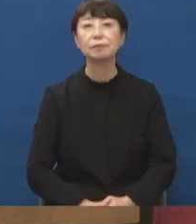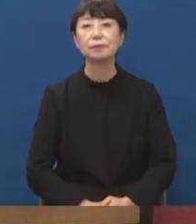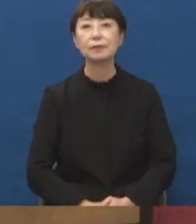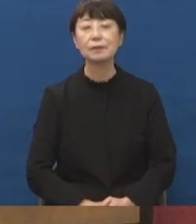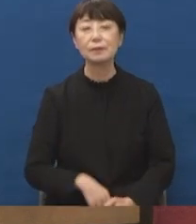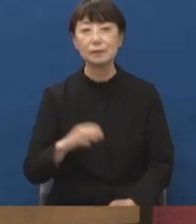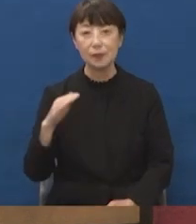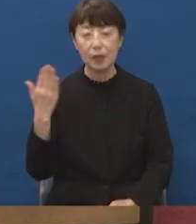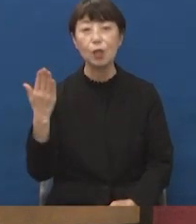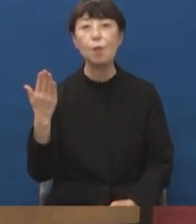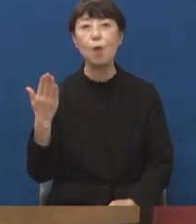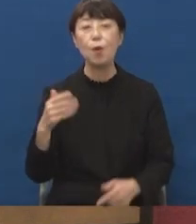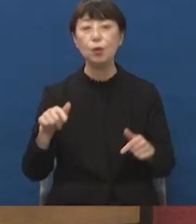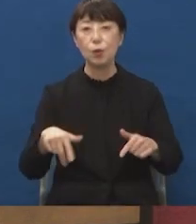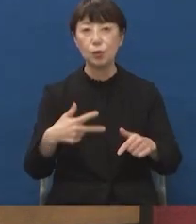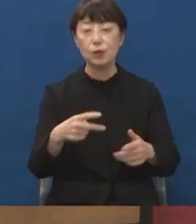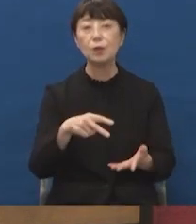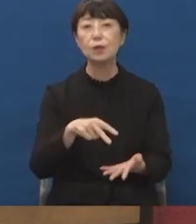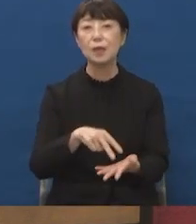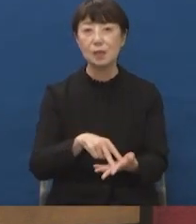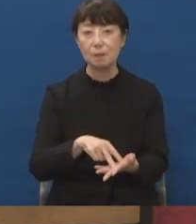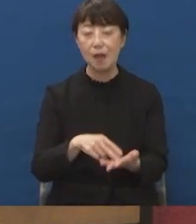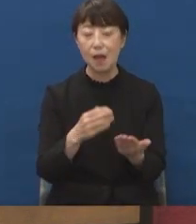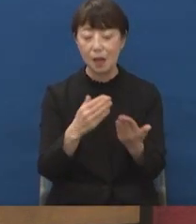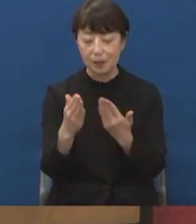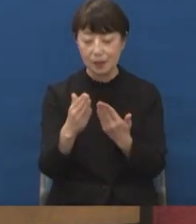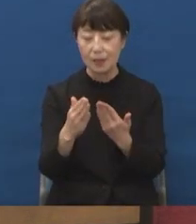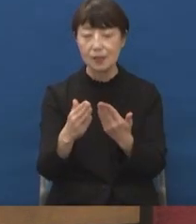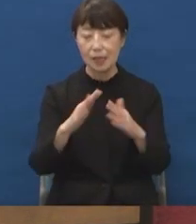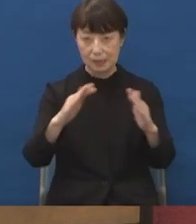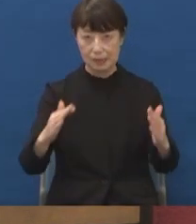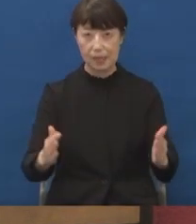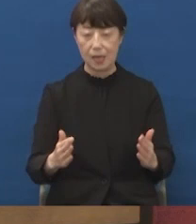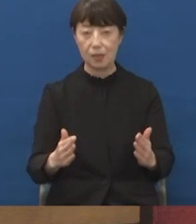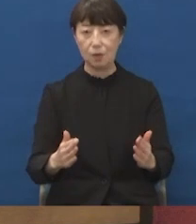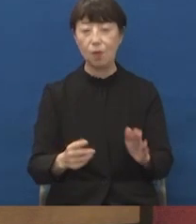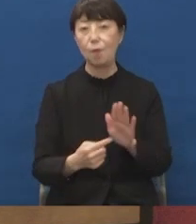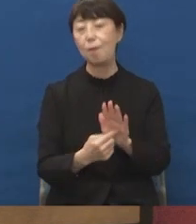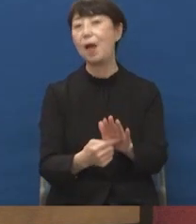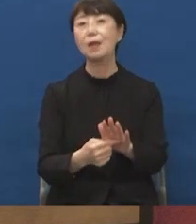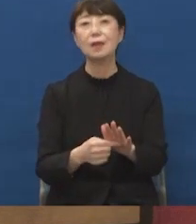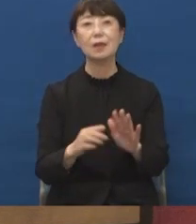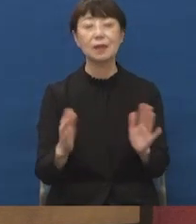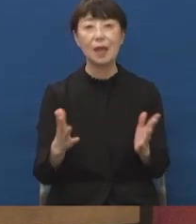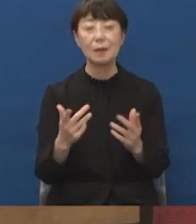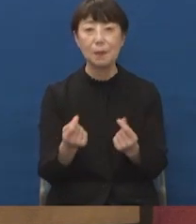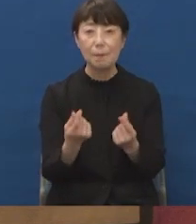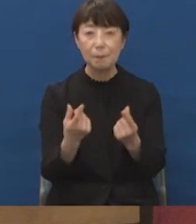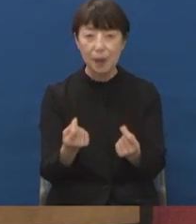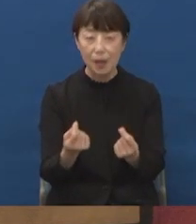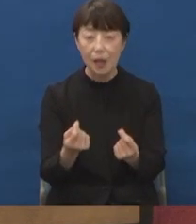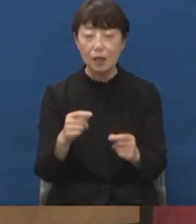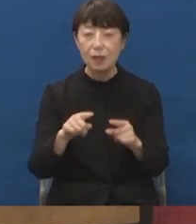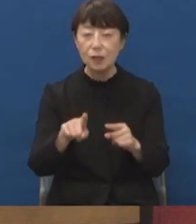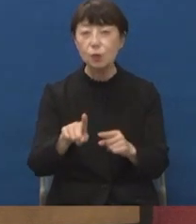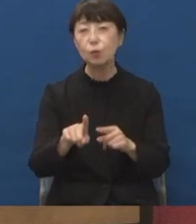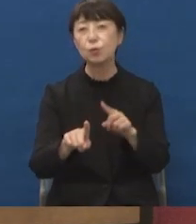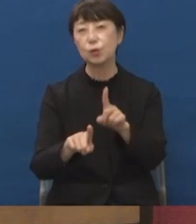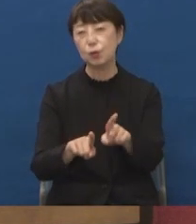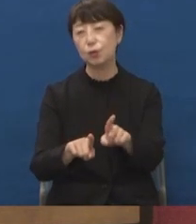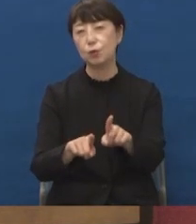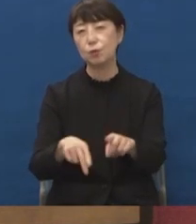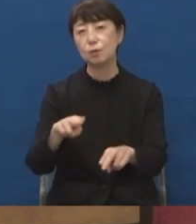かし、京都市として明確な姿勢を示さないままに、一つ一つ既成事実が積み上がり、結局